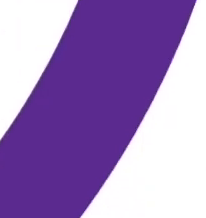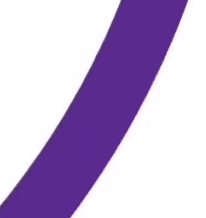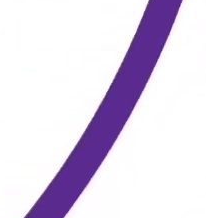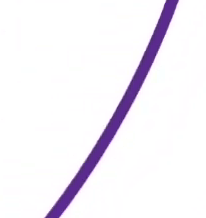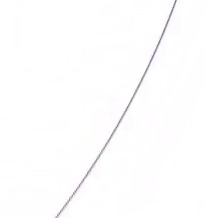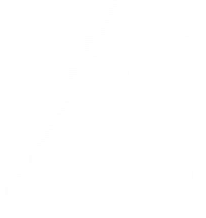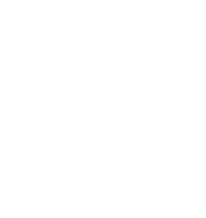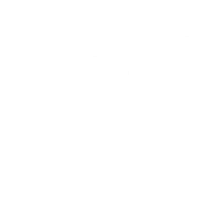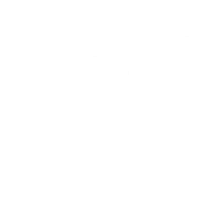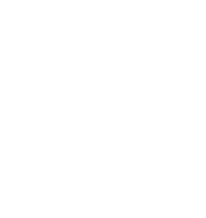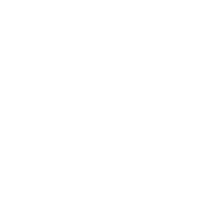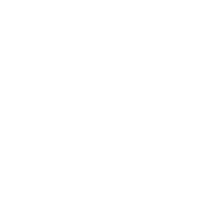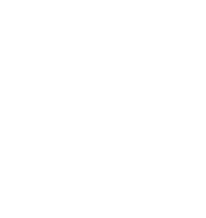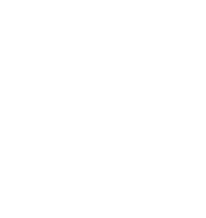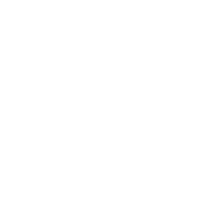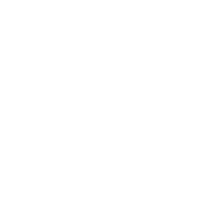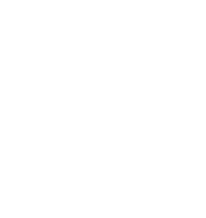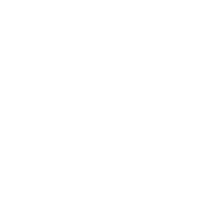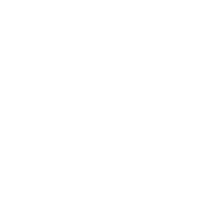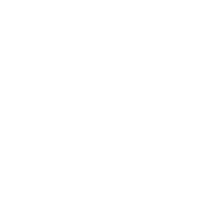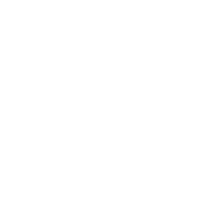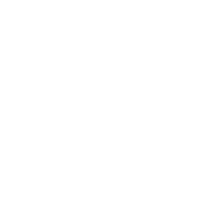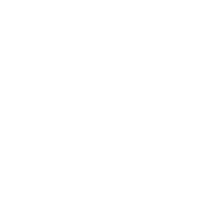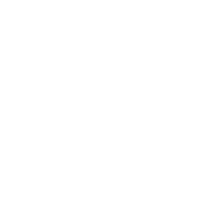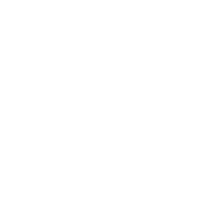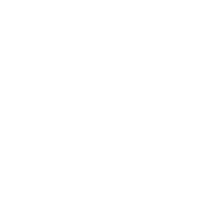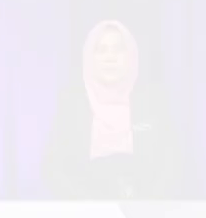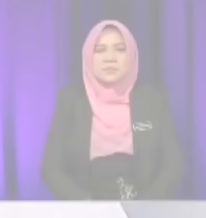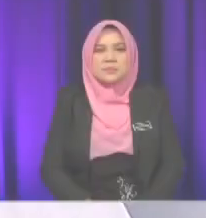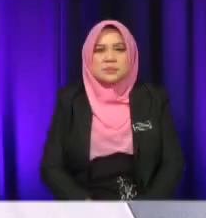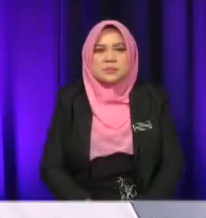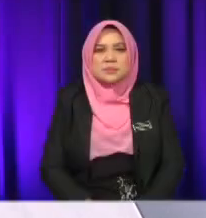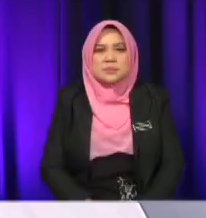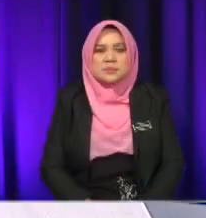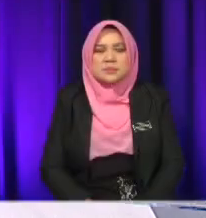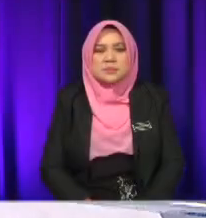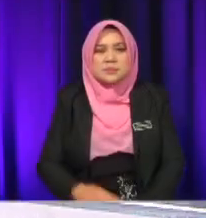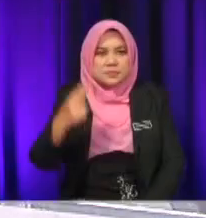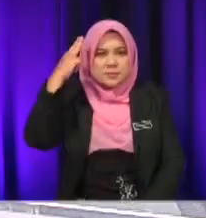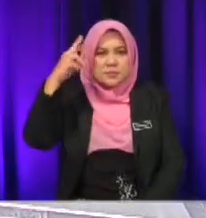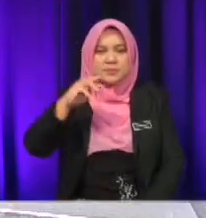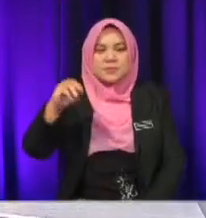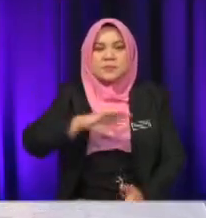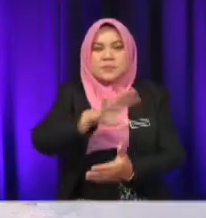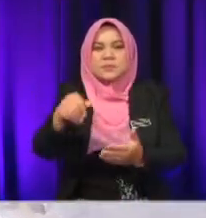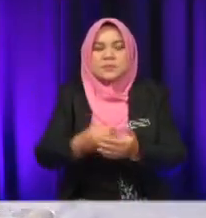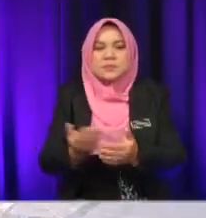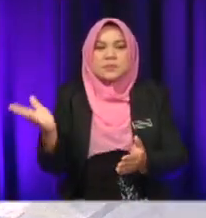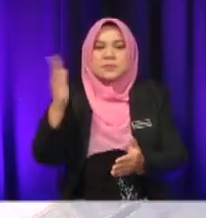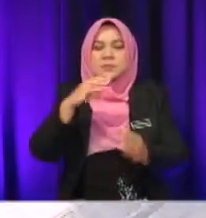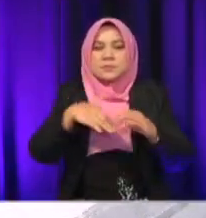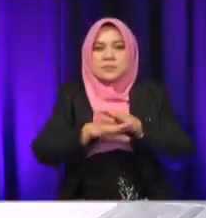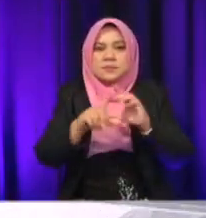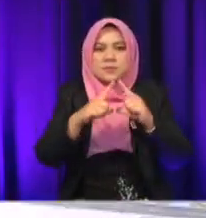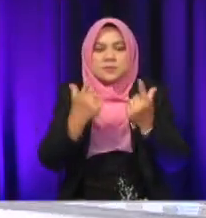KPM. Hai murid-murid semua, jom kita masuk ke kelas hari